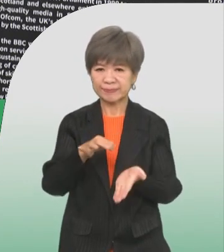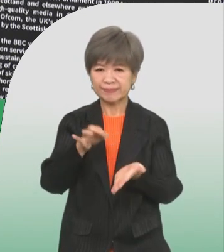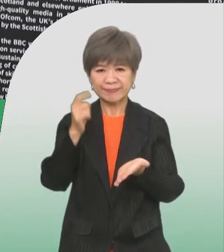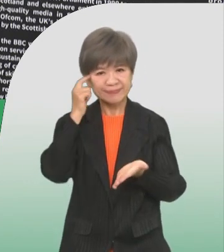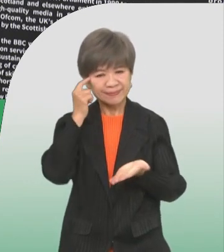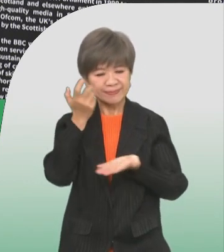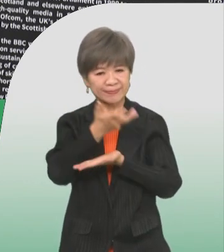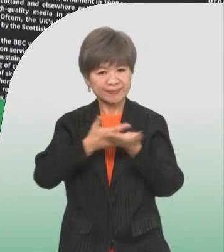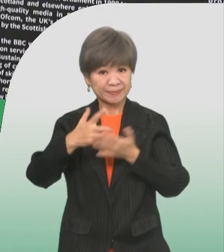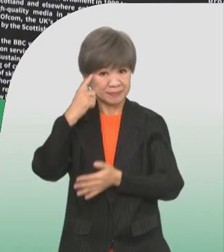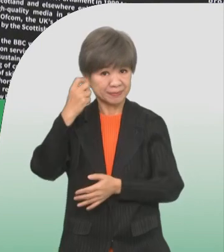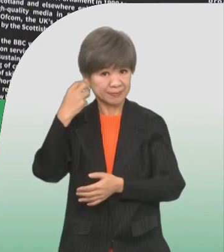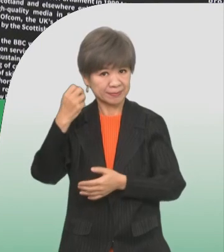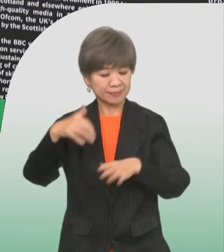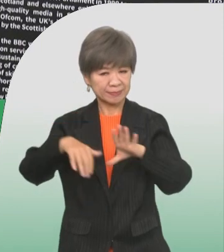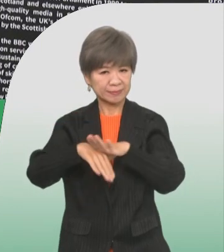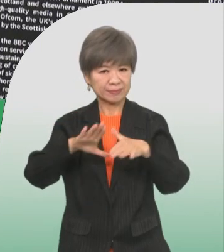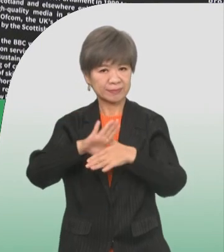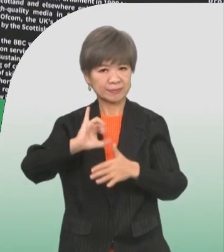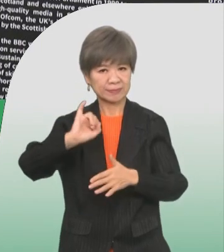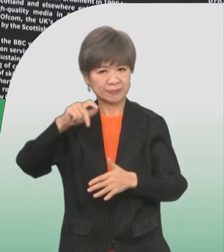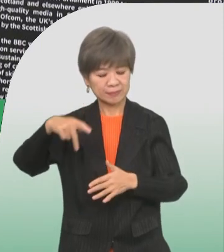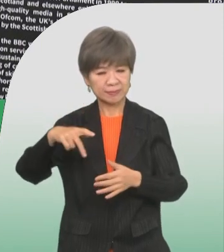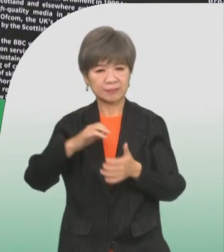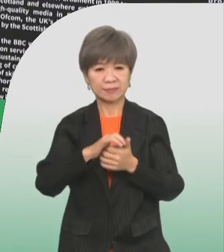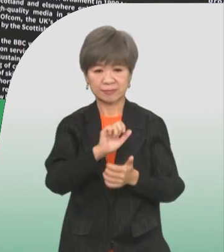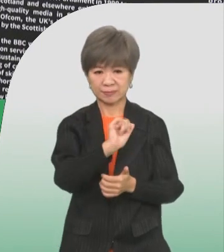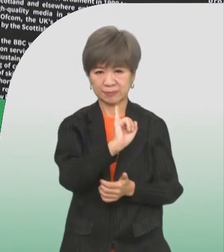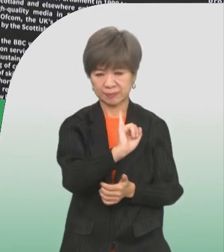嘅用创新嘅文化 IP， 还是 AI 科技